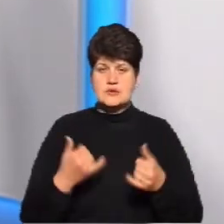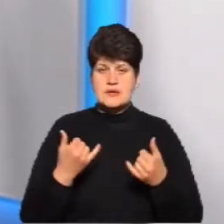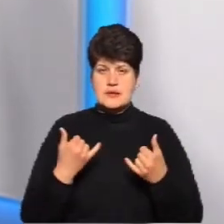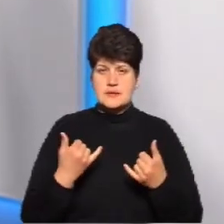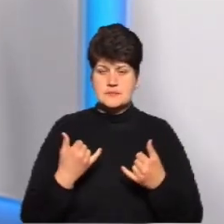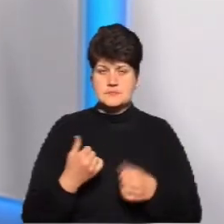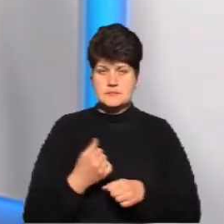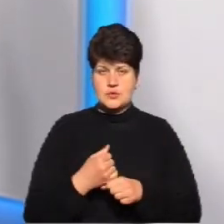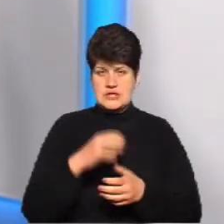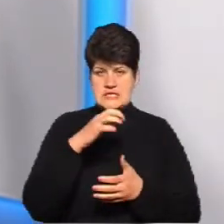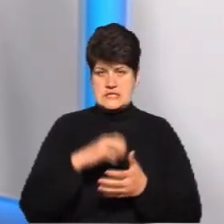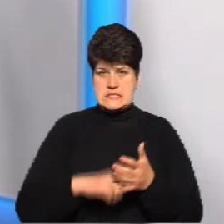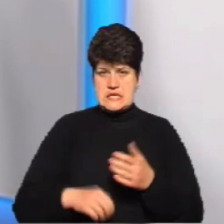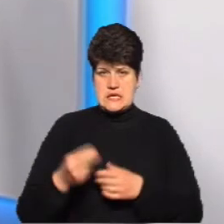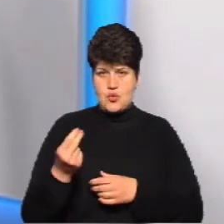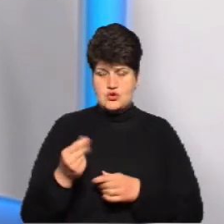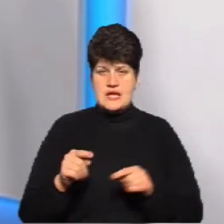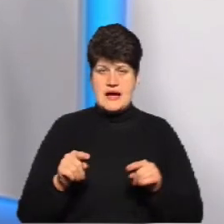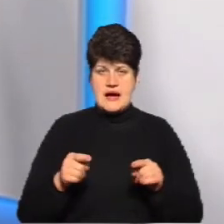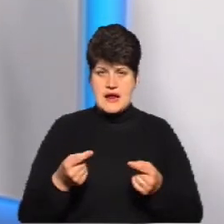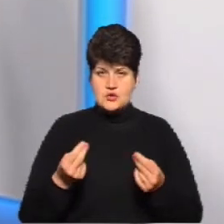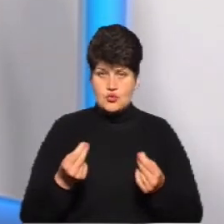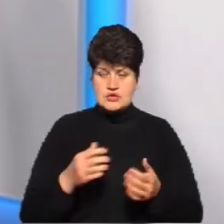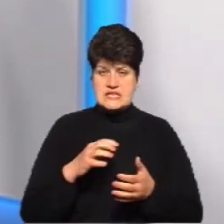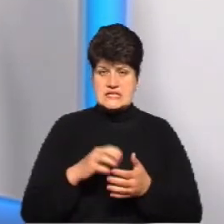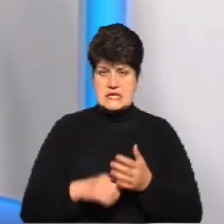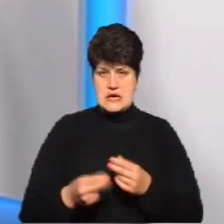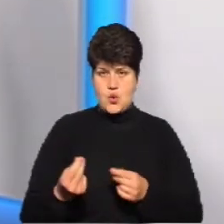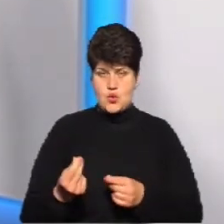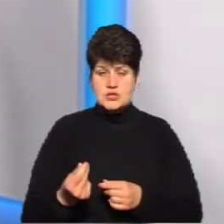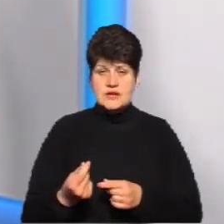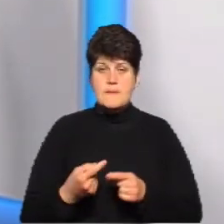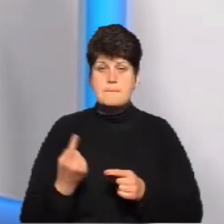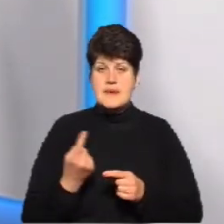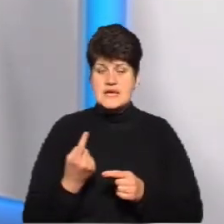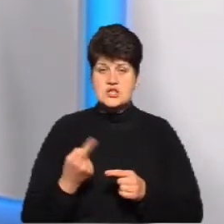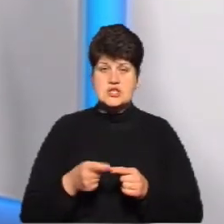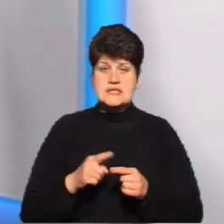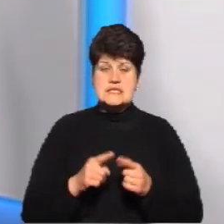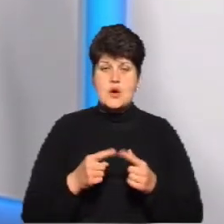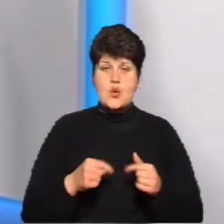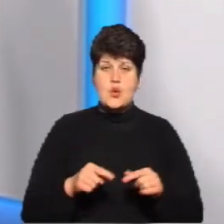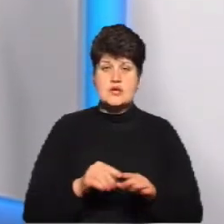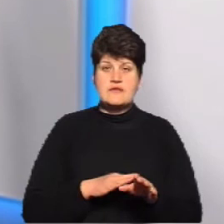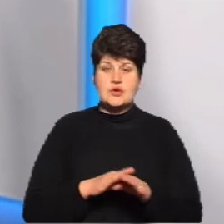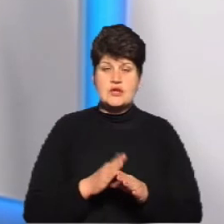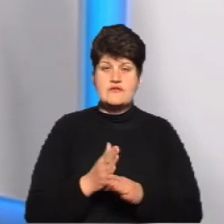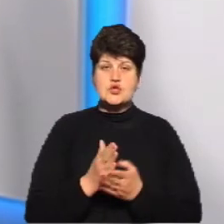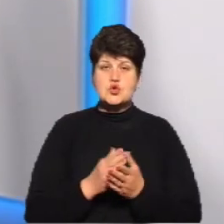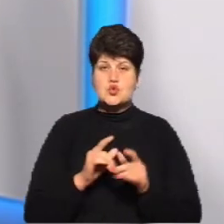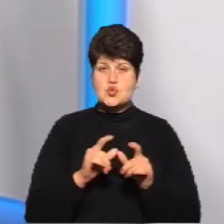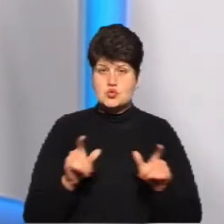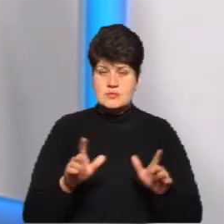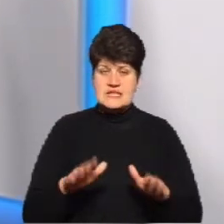зняття цих коштів, арешту коштів і зняття. Перше, це органи виконавчої служби звертаються